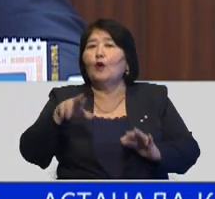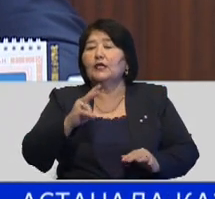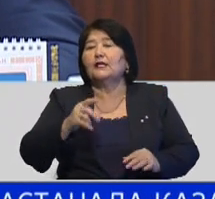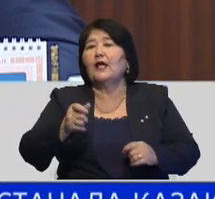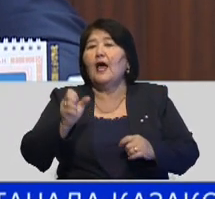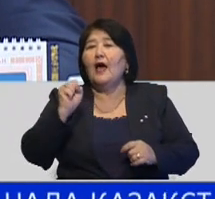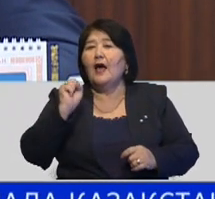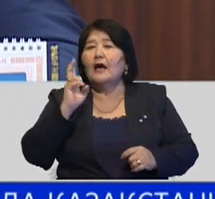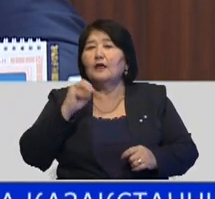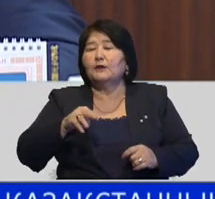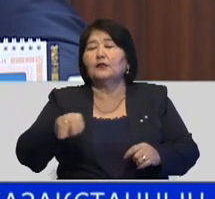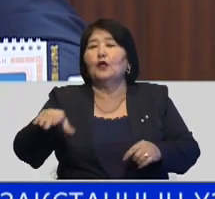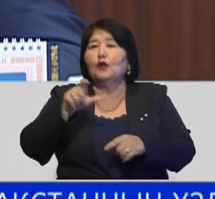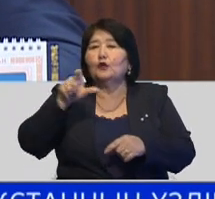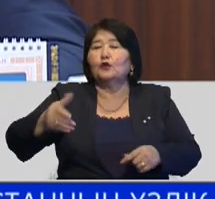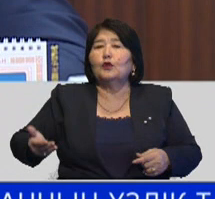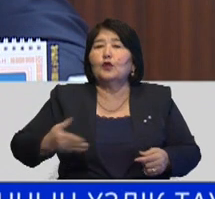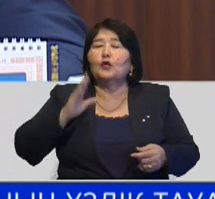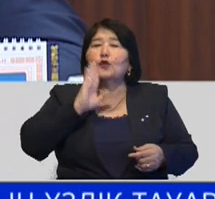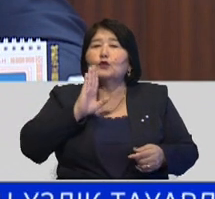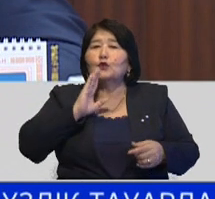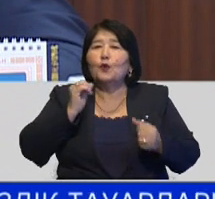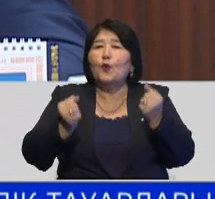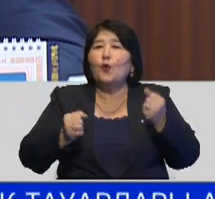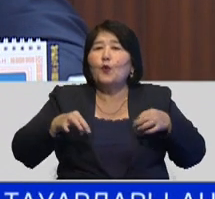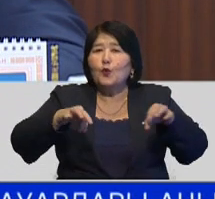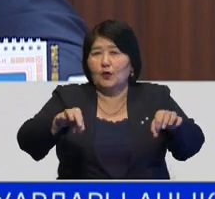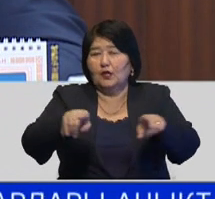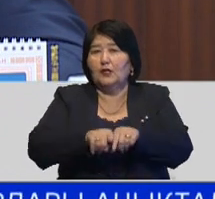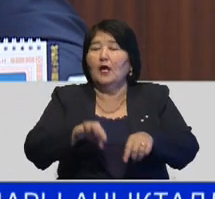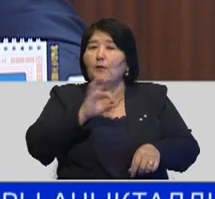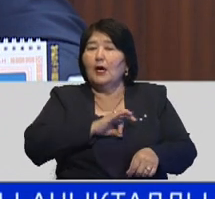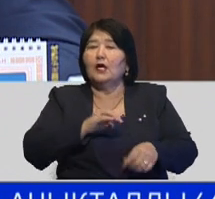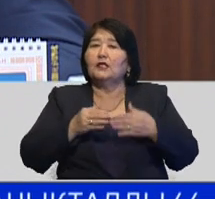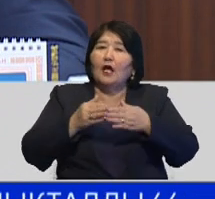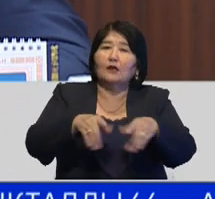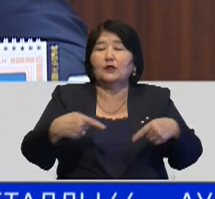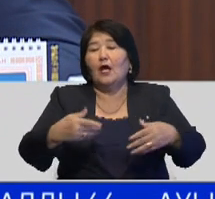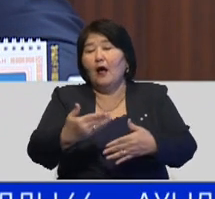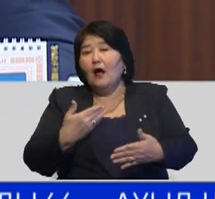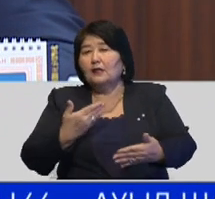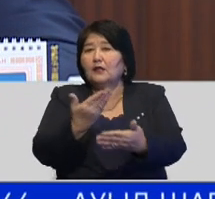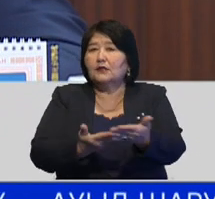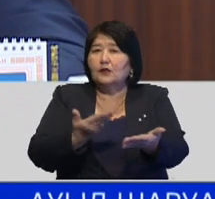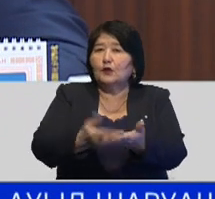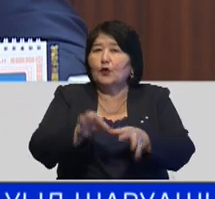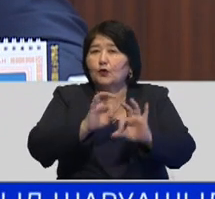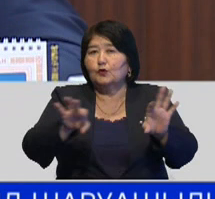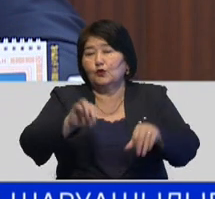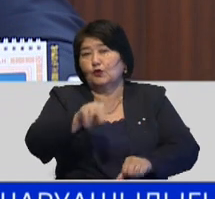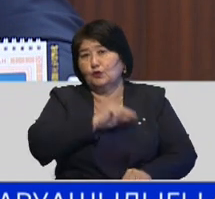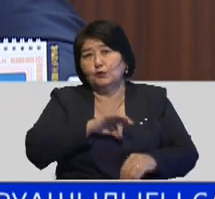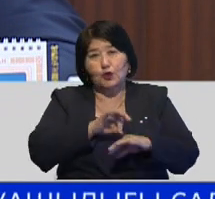бірлесіп тұрғындарға су көлігінің пайдалану барысында оқыс оқиғаны алдын алу мақсатында түсіндірме